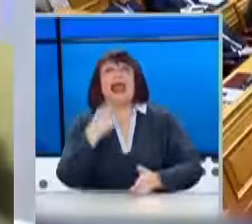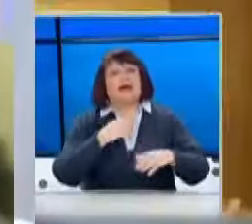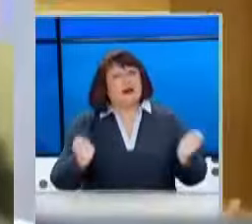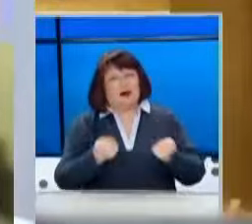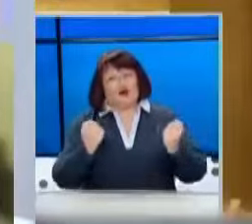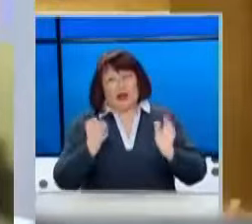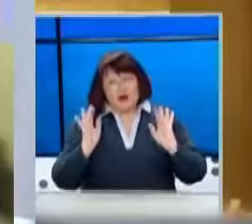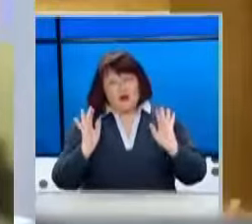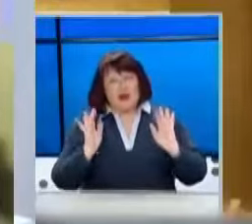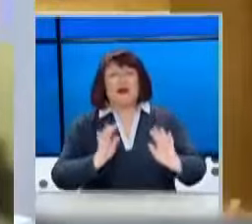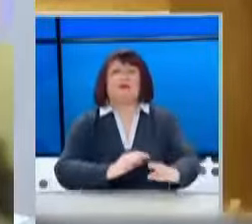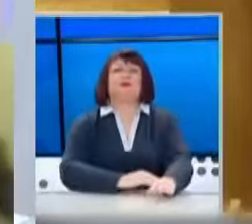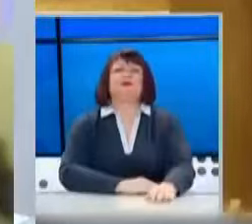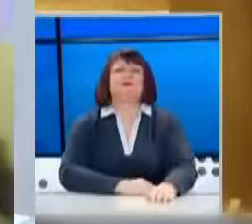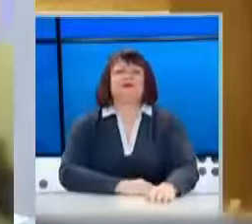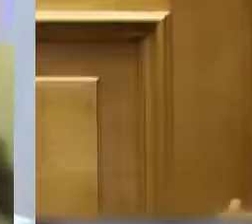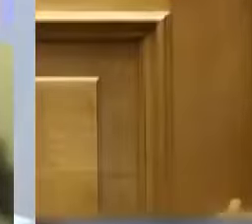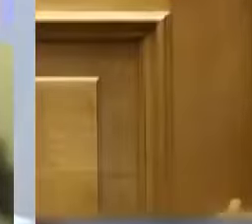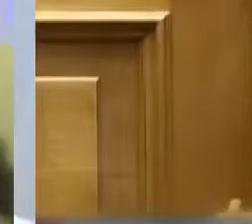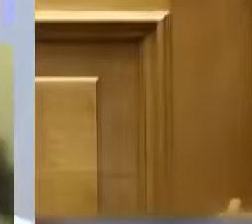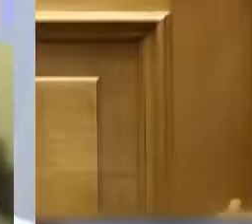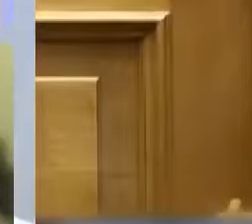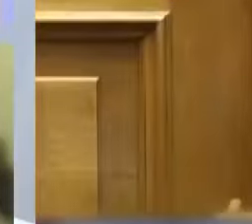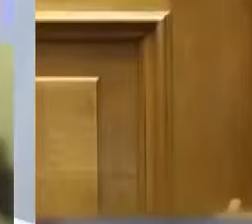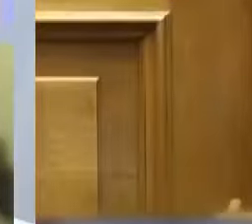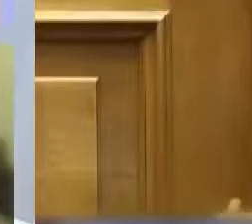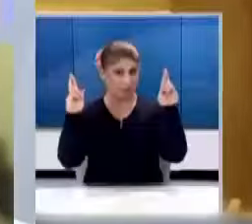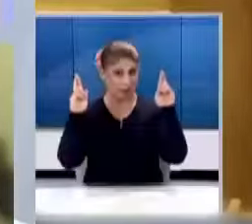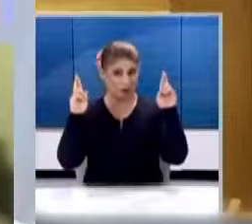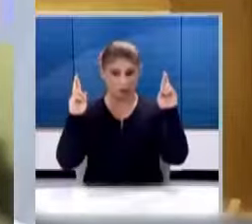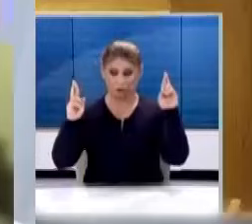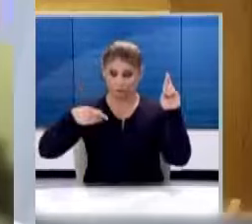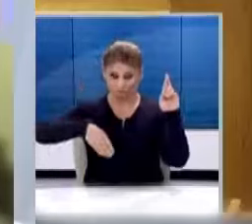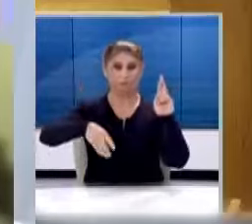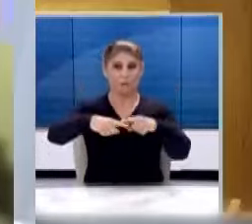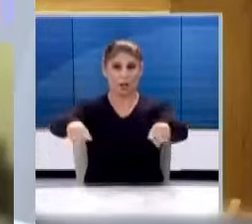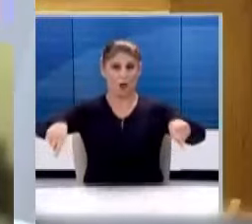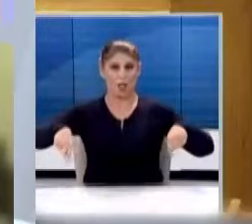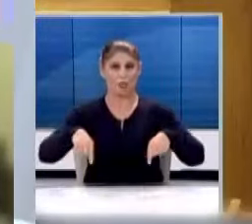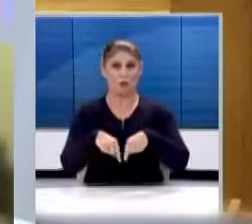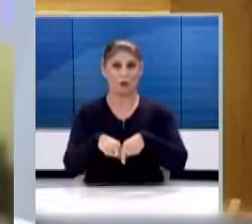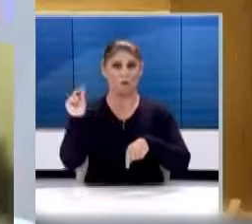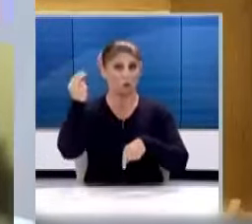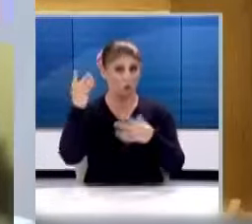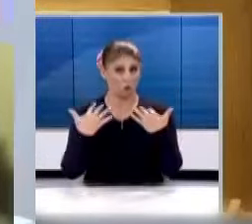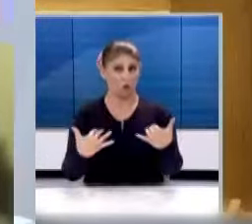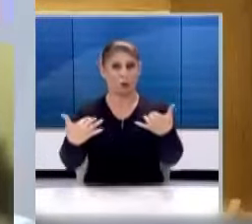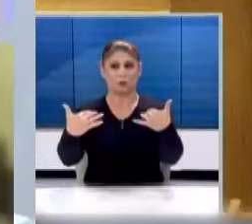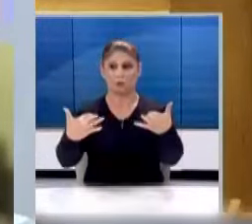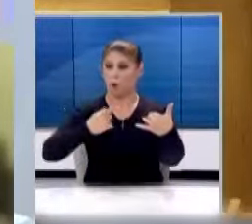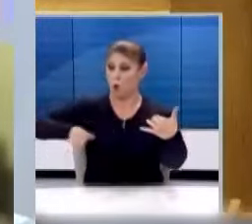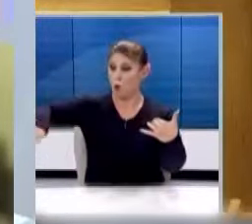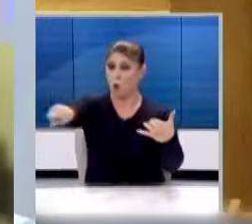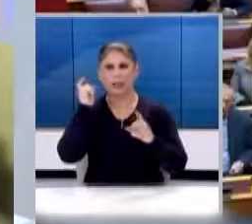πλέον συμπαγής πολιτική δύναμη, βρίσκονται σε μια φάση αναδιάταξης με ό,τι αυτό μπορεί να σημαίνει για